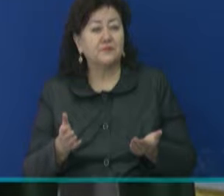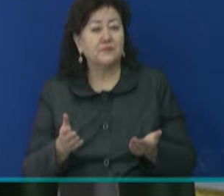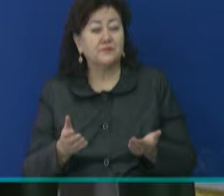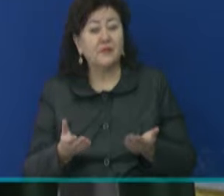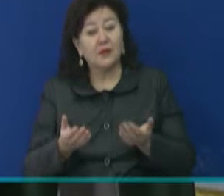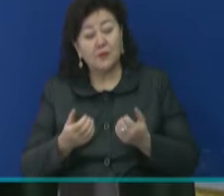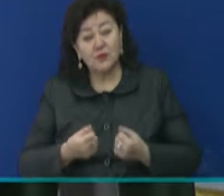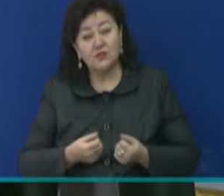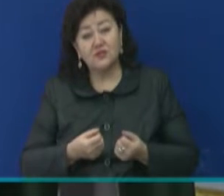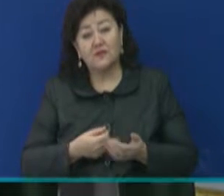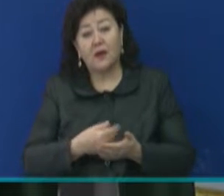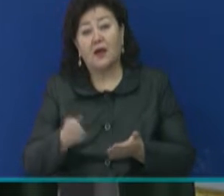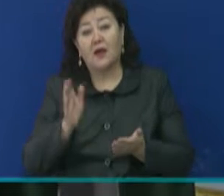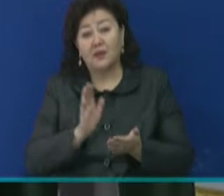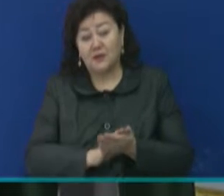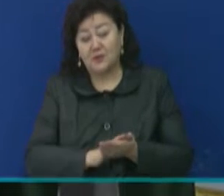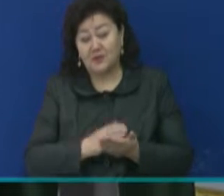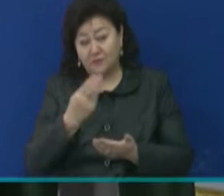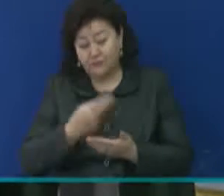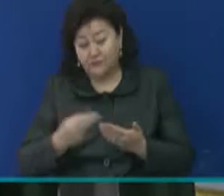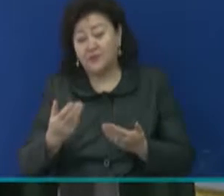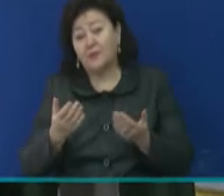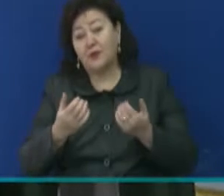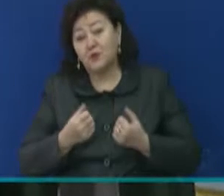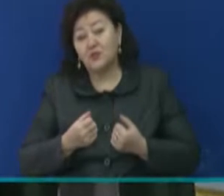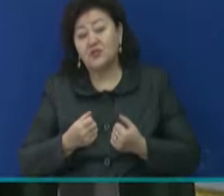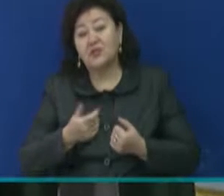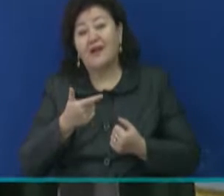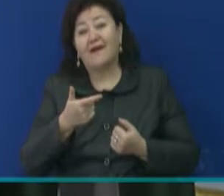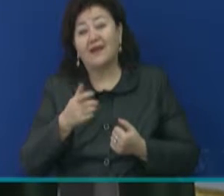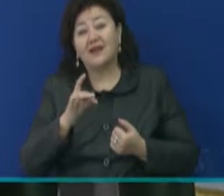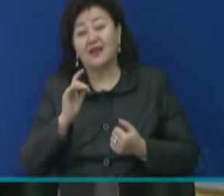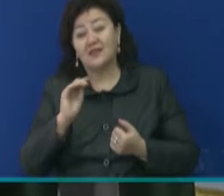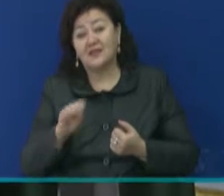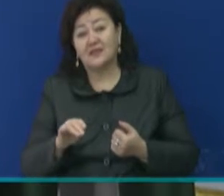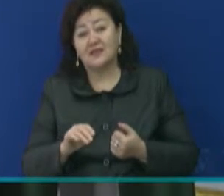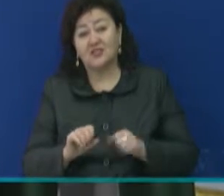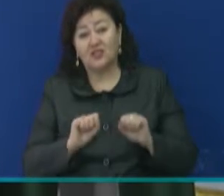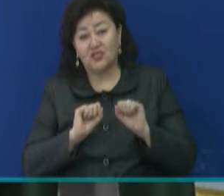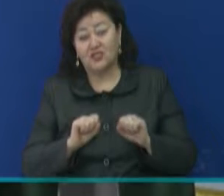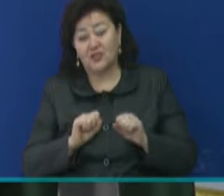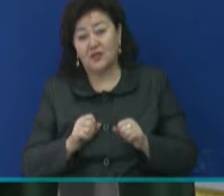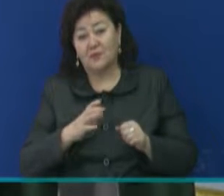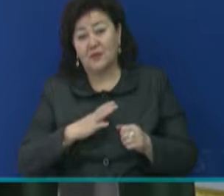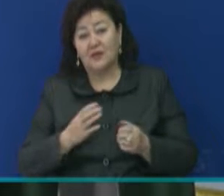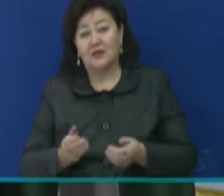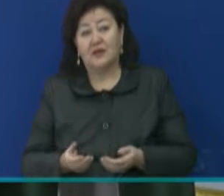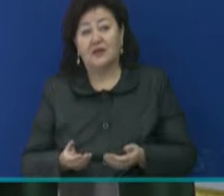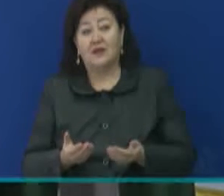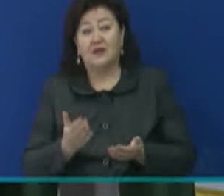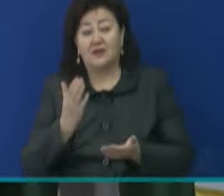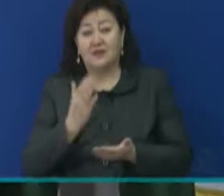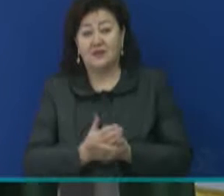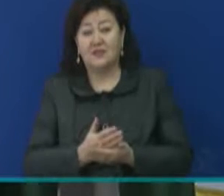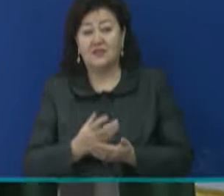получив одобрение на этот Гранд защитив получив одобрение на этот Грант мне поступили деньги в размере